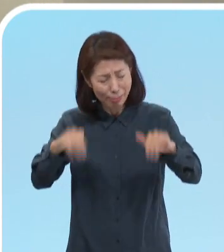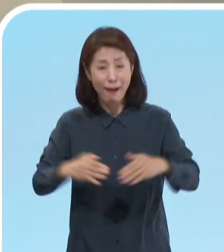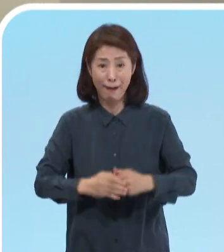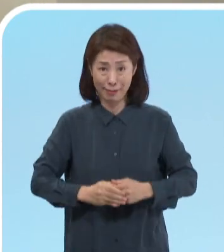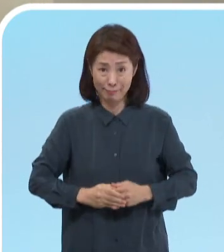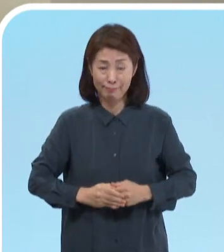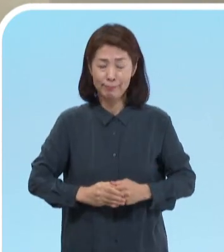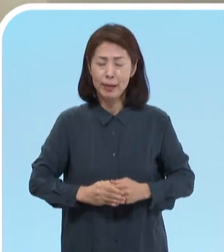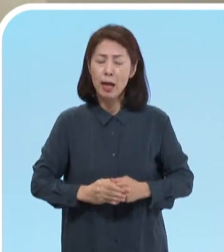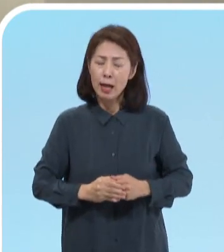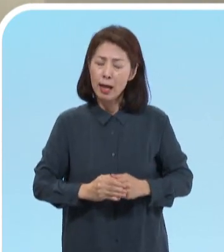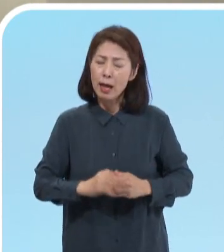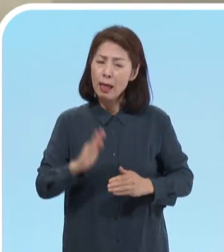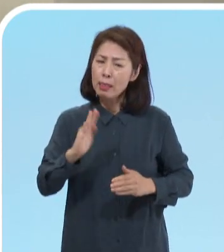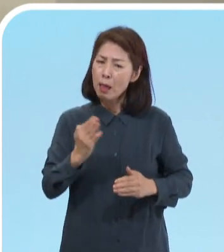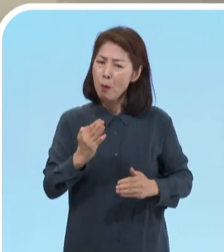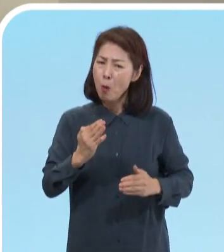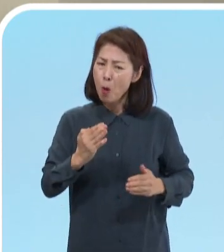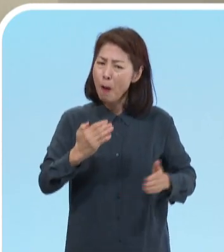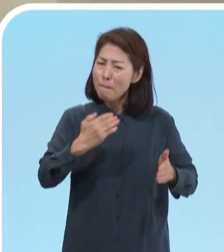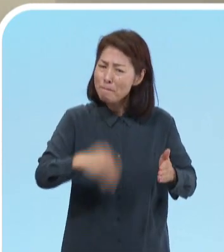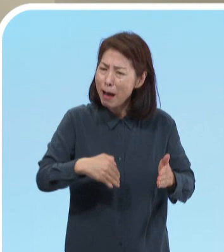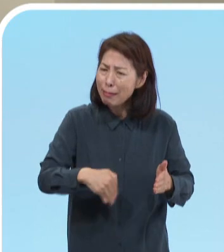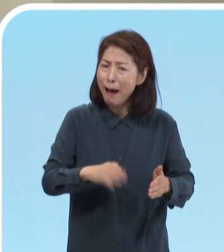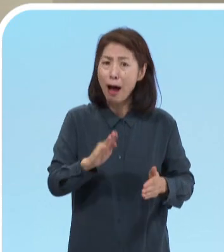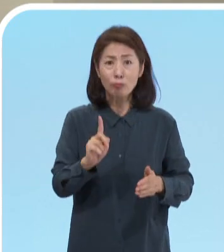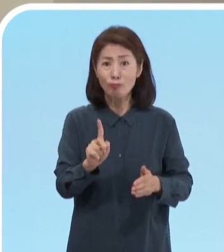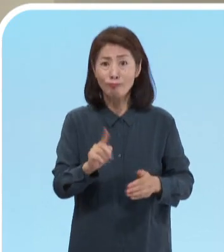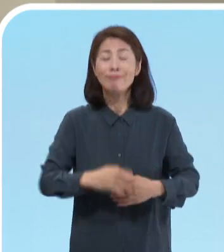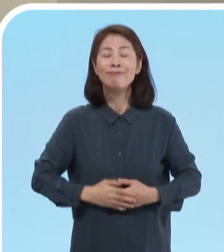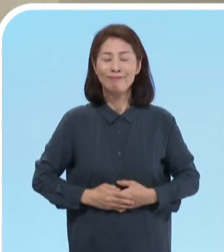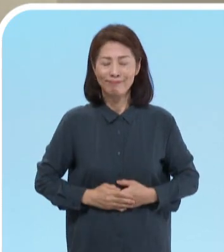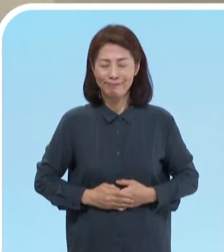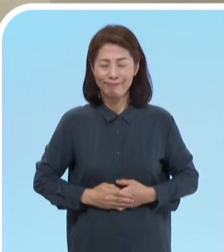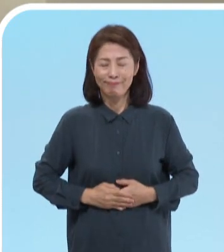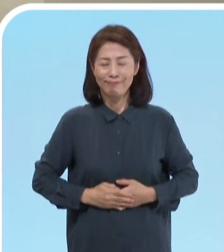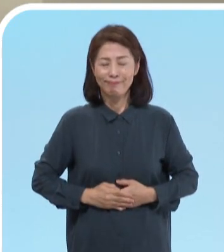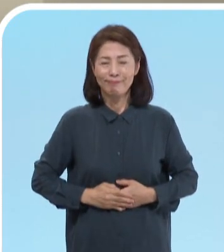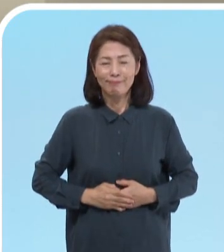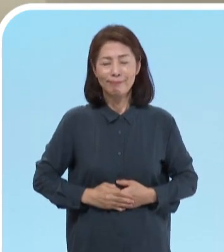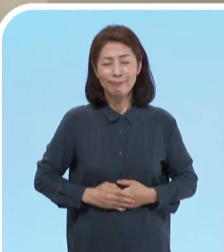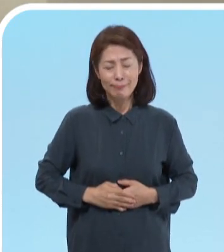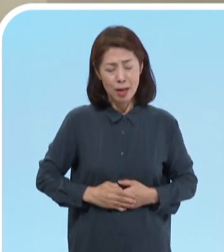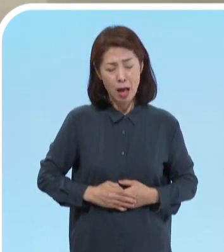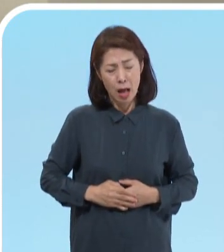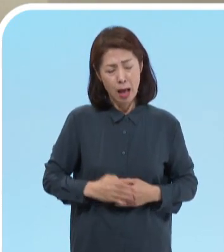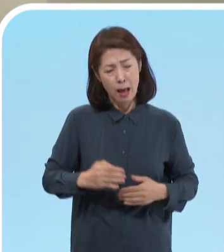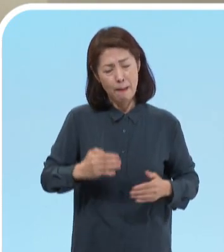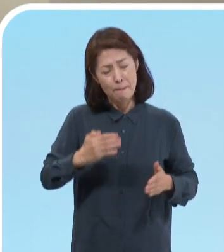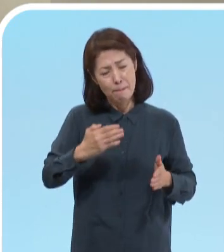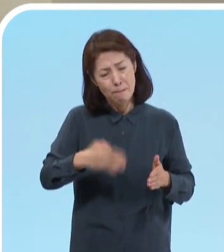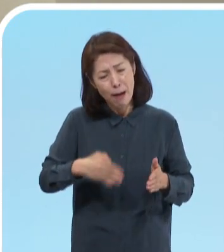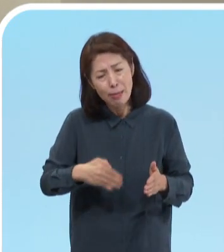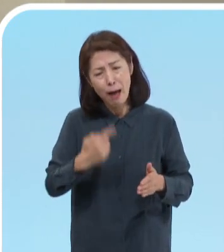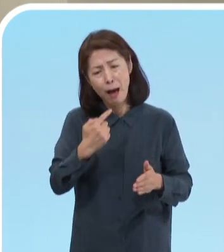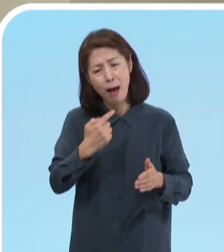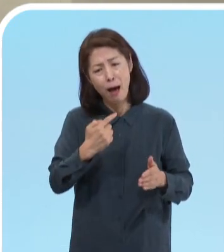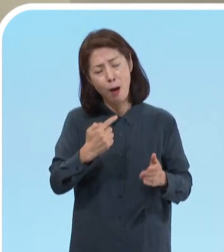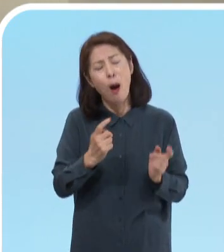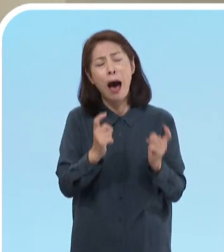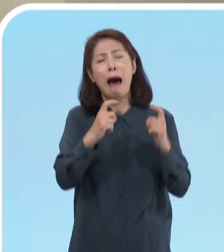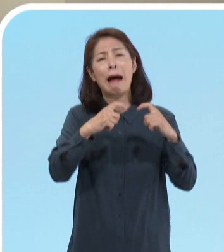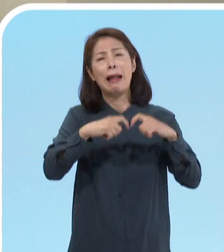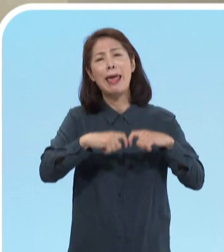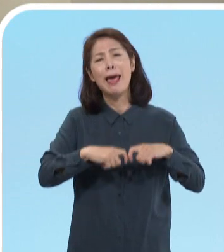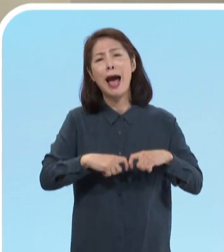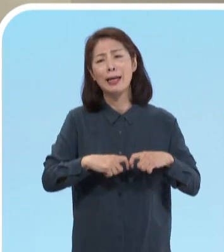捧げた清水くんは、やり残したことがあるそうで。 最後にやり残したことといったら、自分は恋